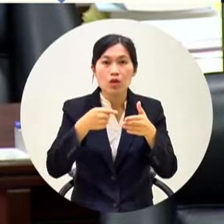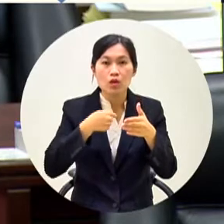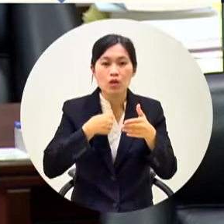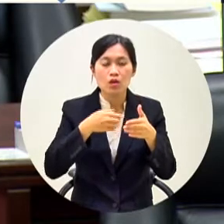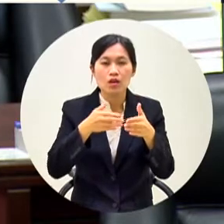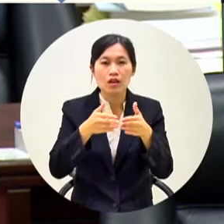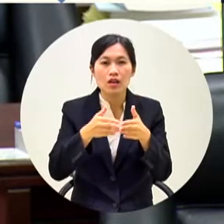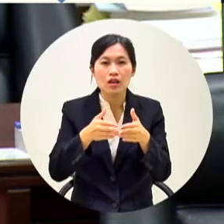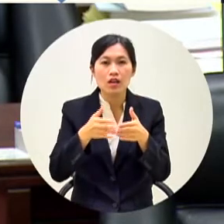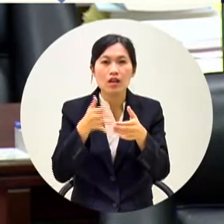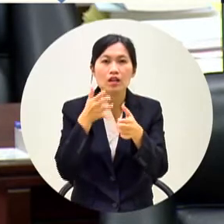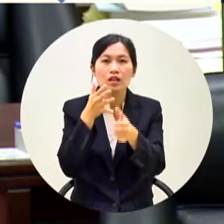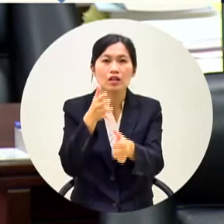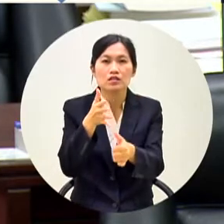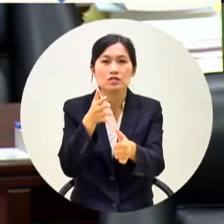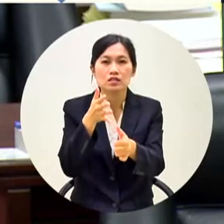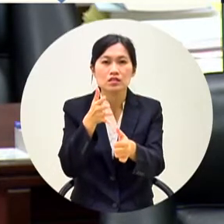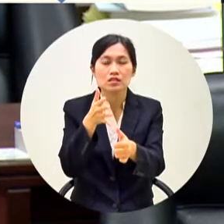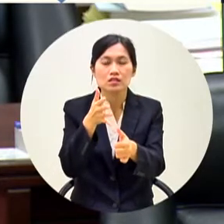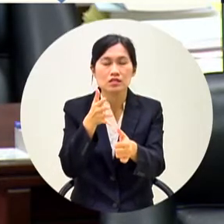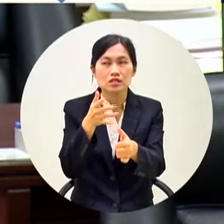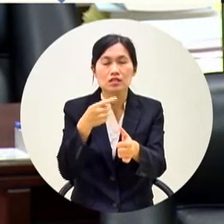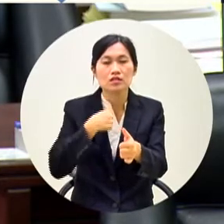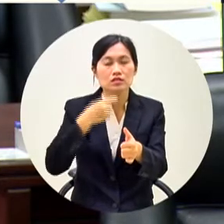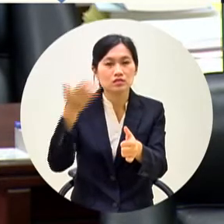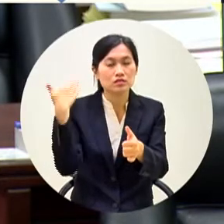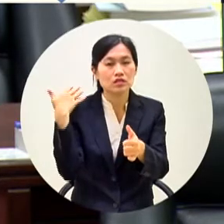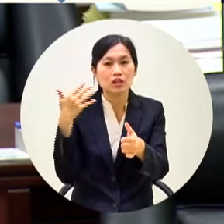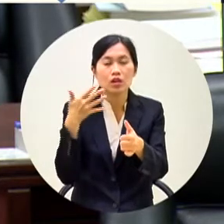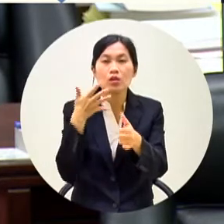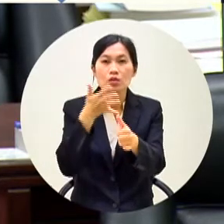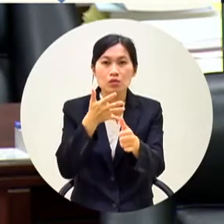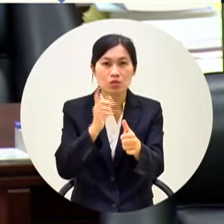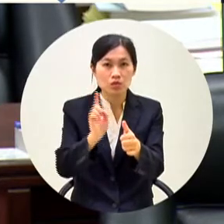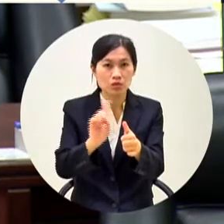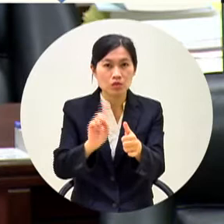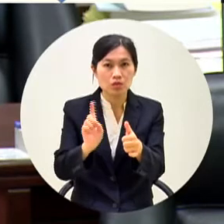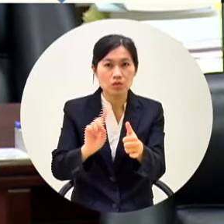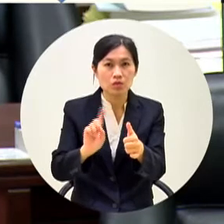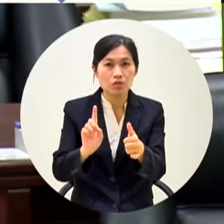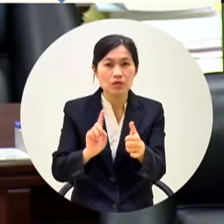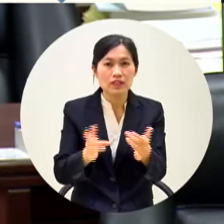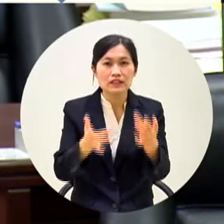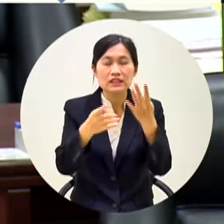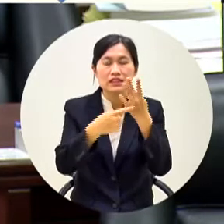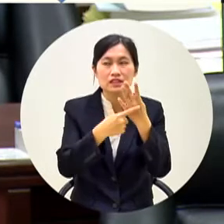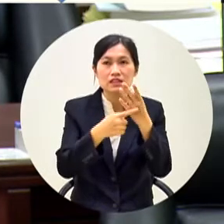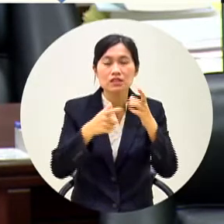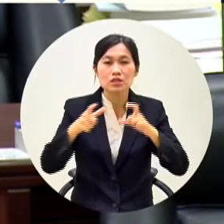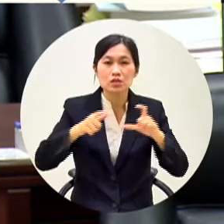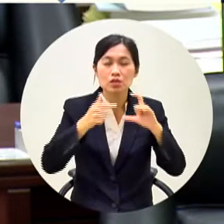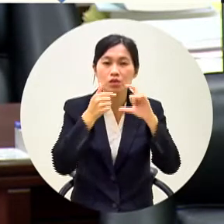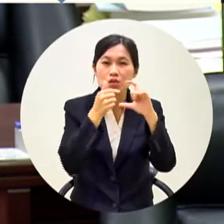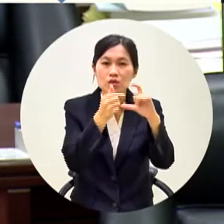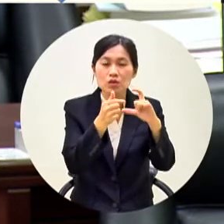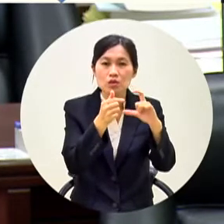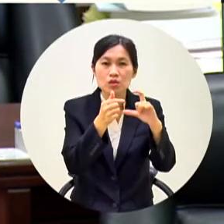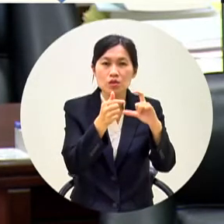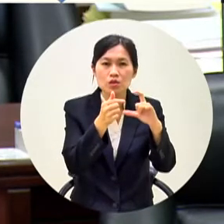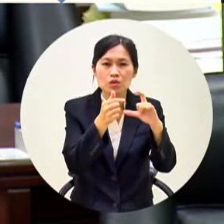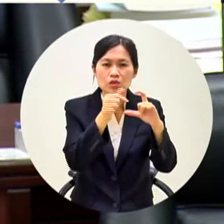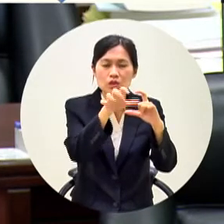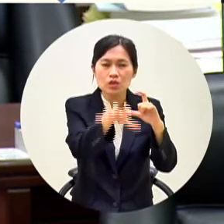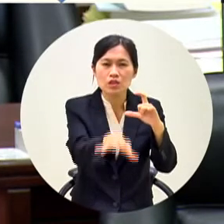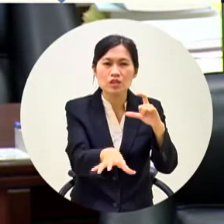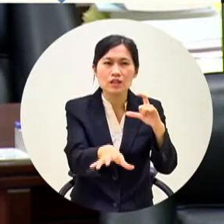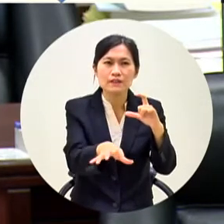教我顶届安有咨询过，就是讲安个产业园区啊，临近遮